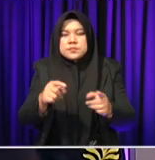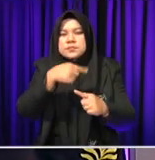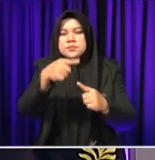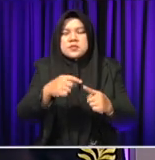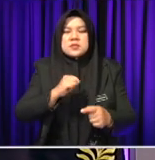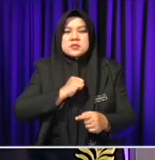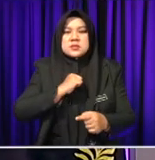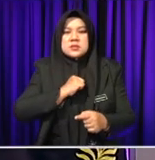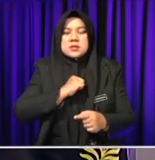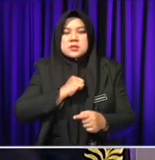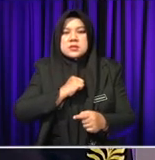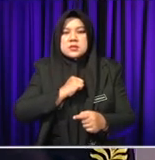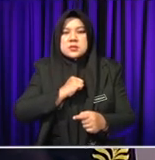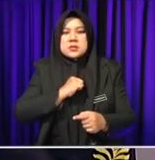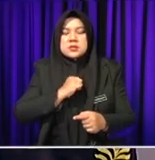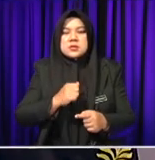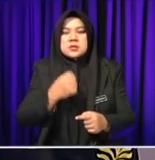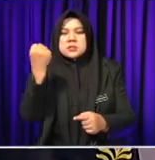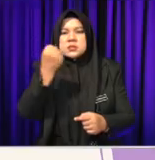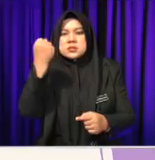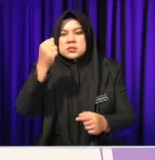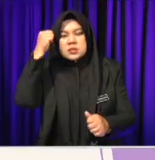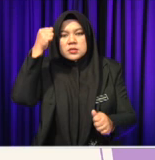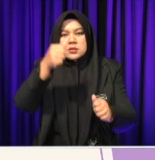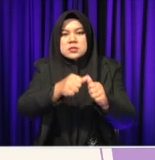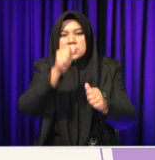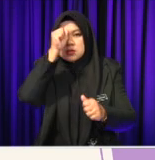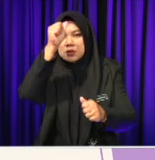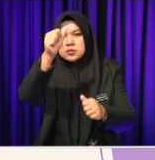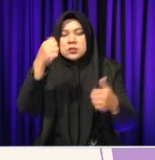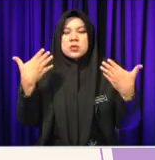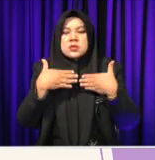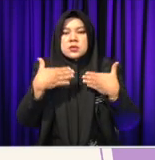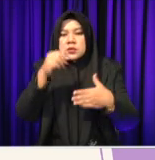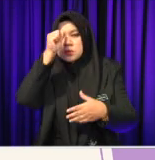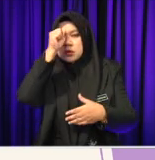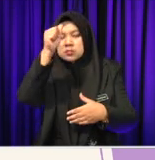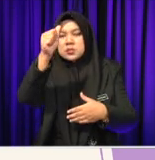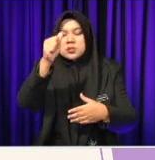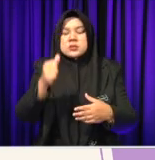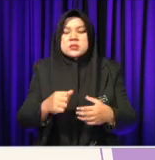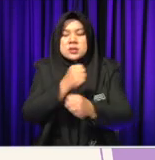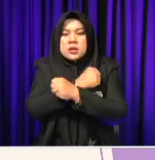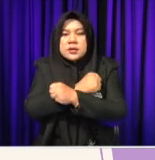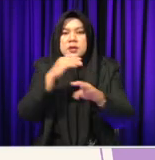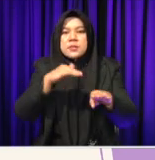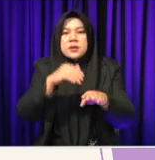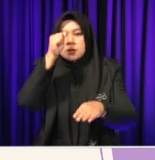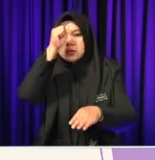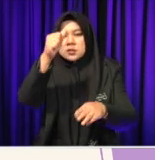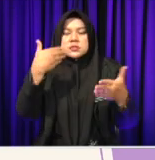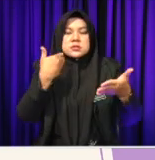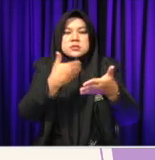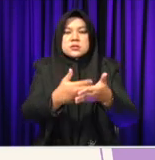bersendirian ataupun seseorang itu sentiasa mengingati Allah dia takut kepada Allah sayang pada Allah sehingga mengalir